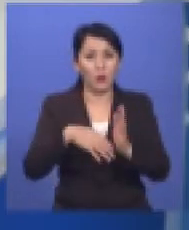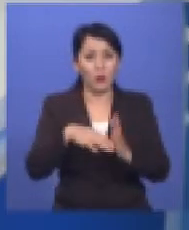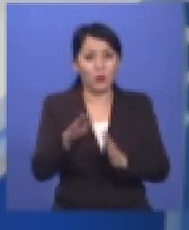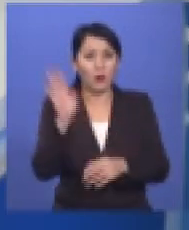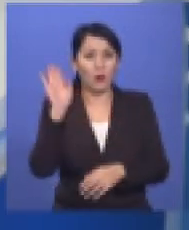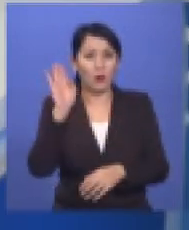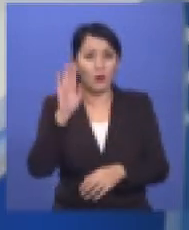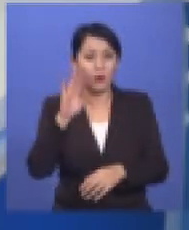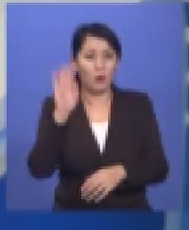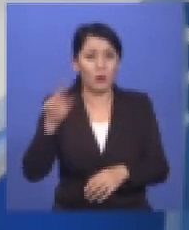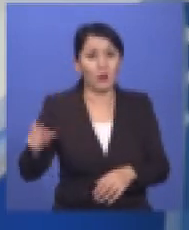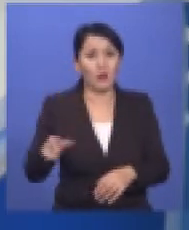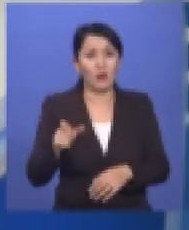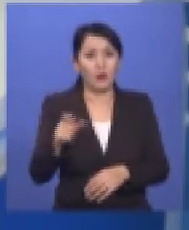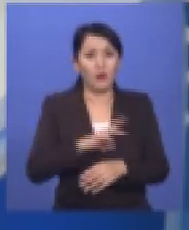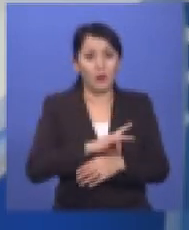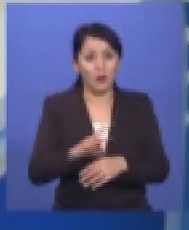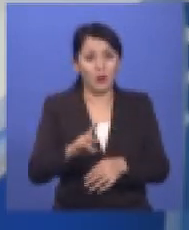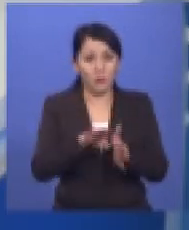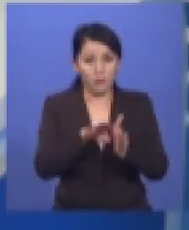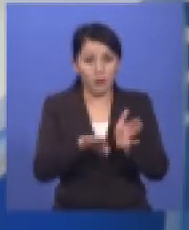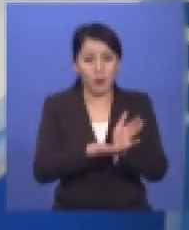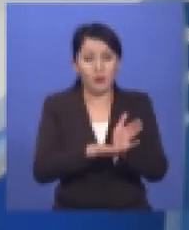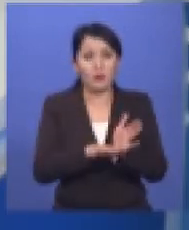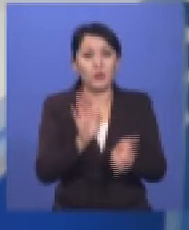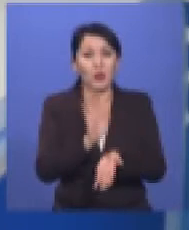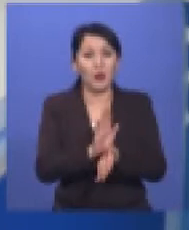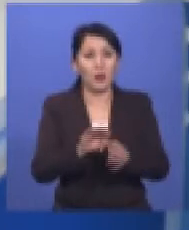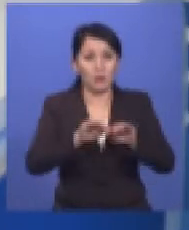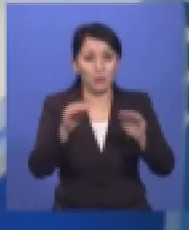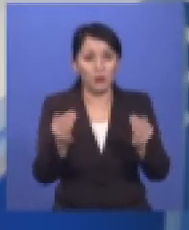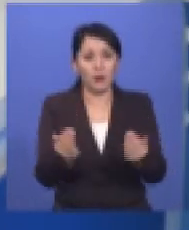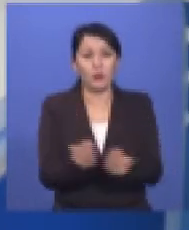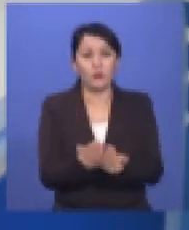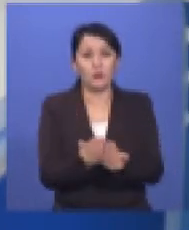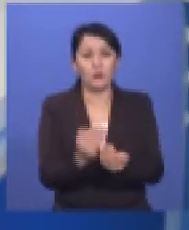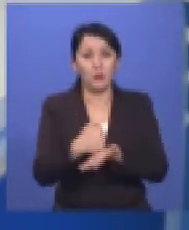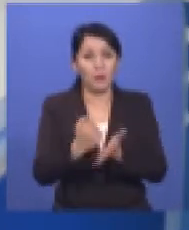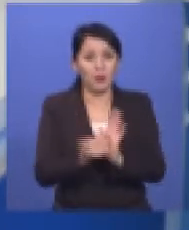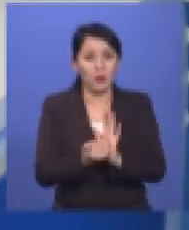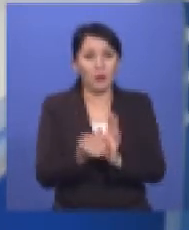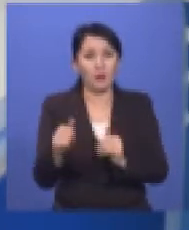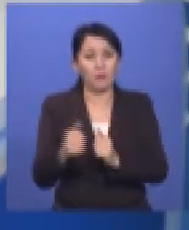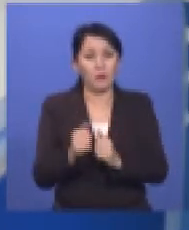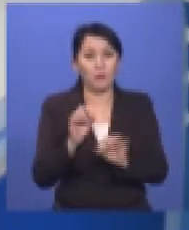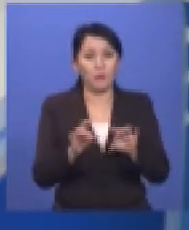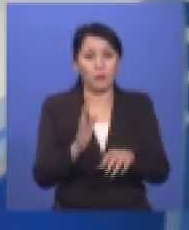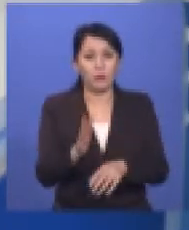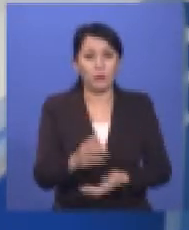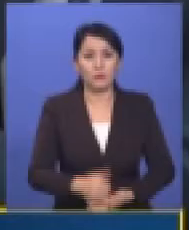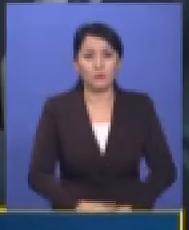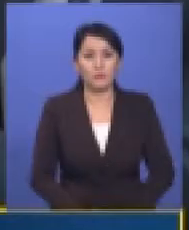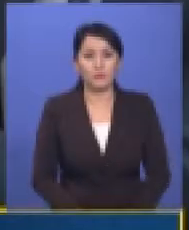су ресурстарына зиянды әсерді төмендетуге және қатты тұрмыстық қалдықтардың полигонын заңдастыруға қатысты болмақ. Әріптесім баяндасын.